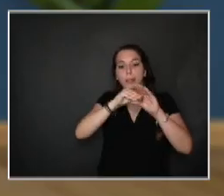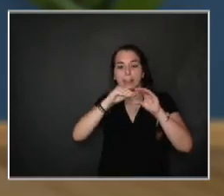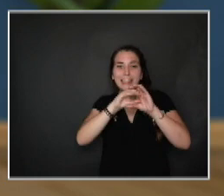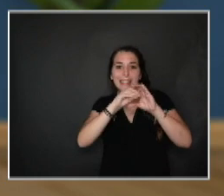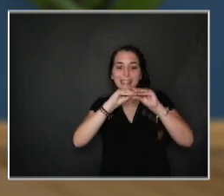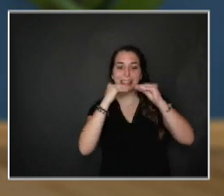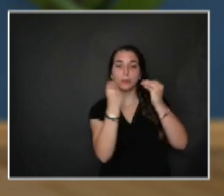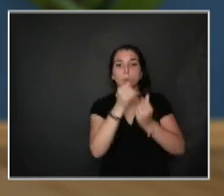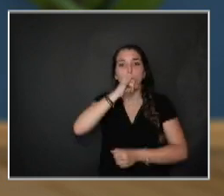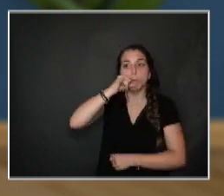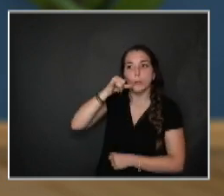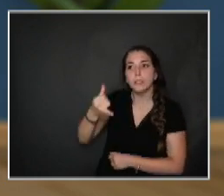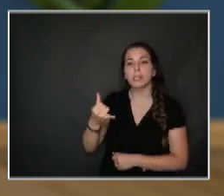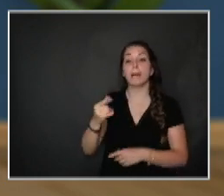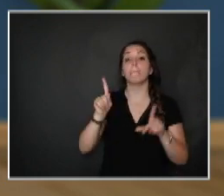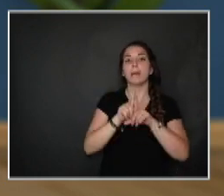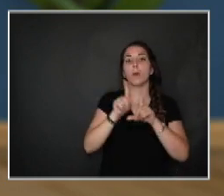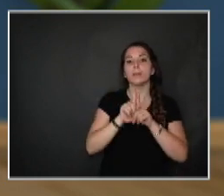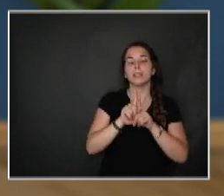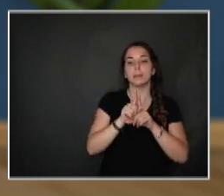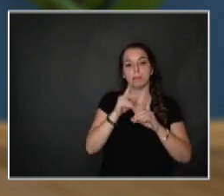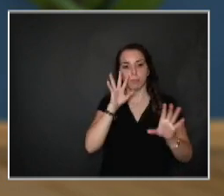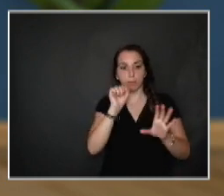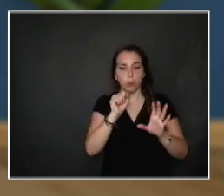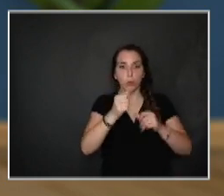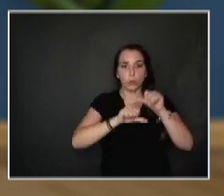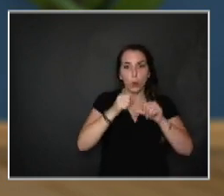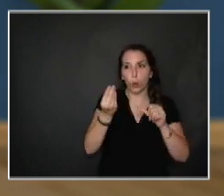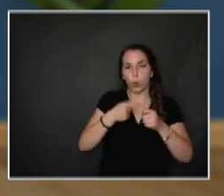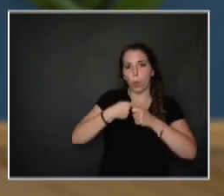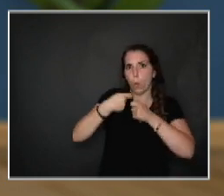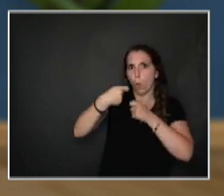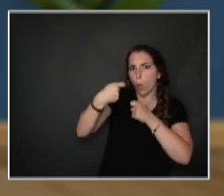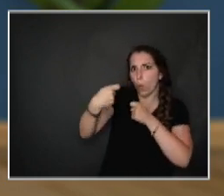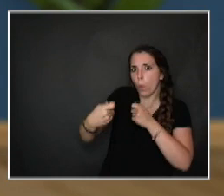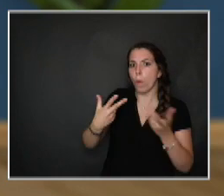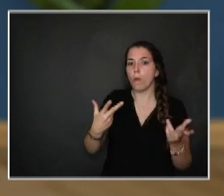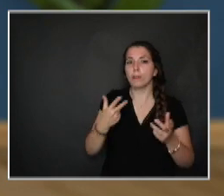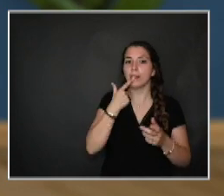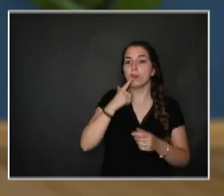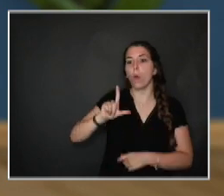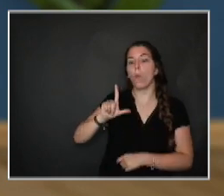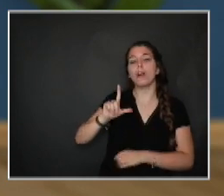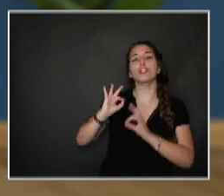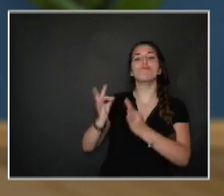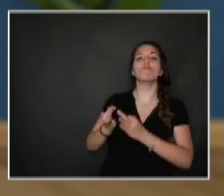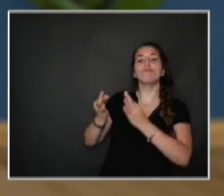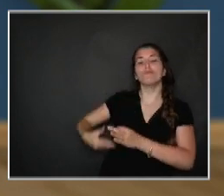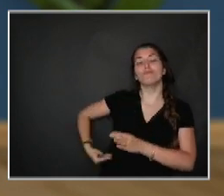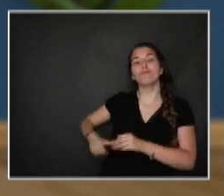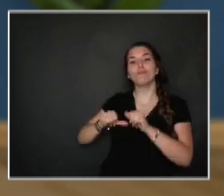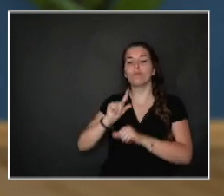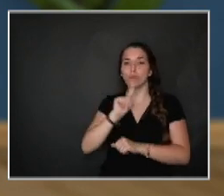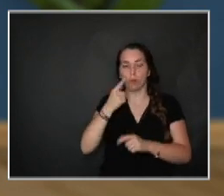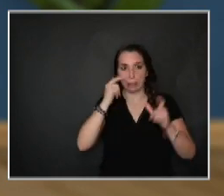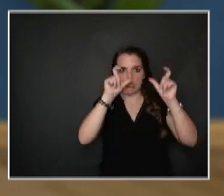etc. Mais c'est surtout pour éliminer une autre cause à la douleur, parce qu'on se dit, attention, ça dure un peu trop longtemps pour que ça soit simplement une lombalgie commune. Donc,